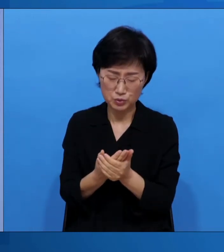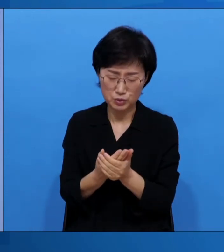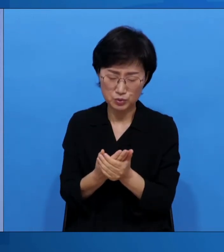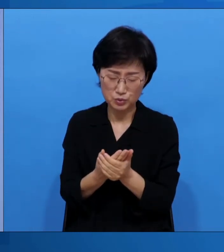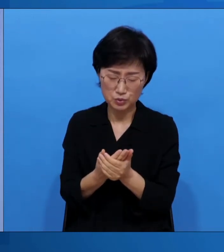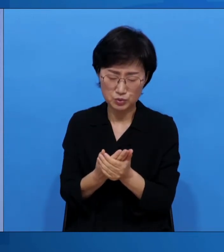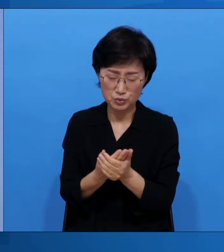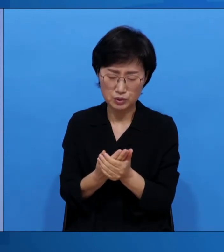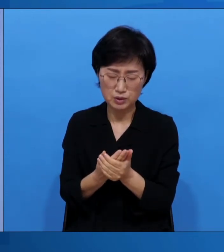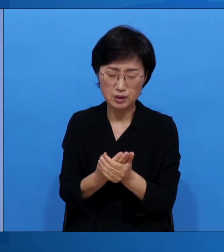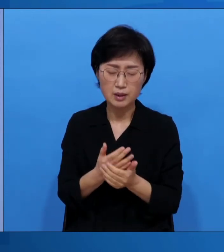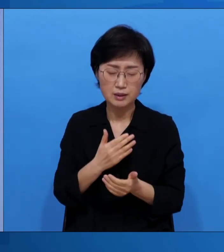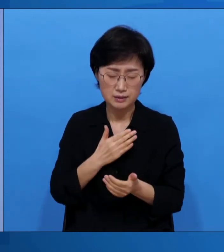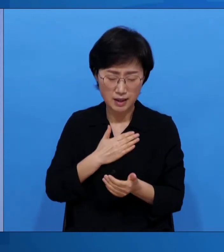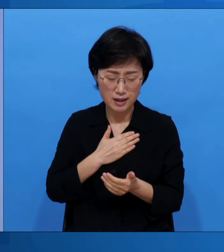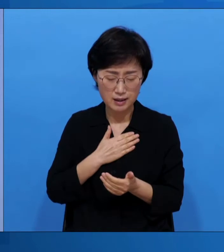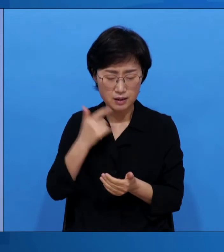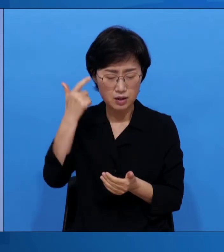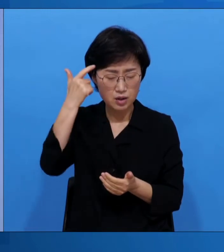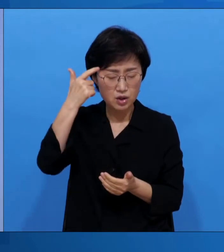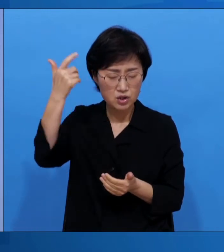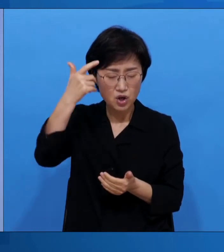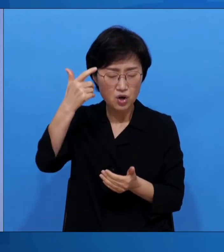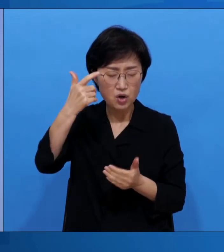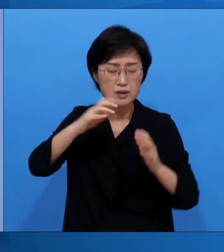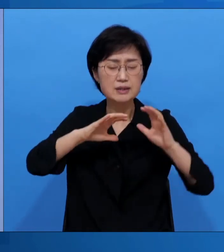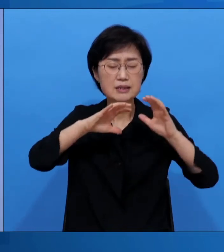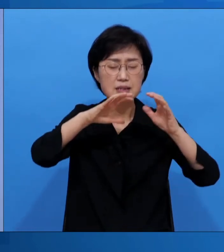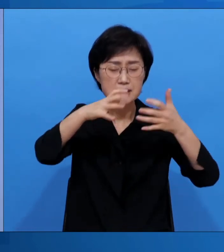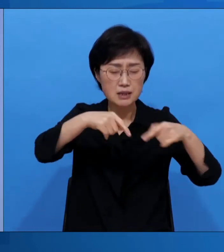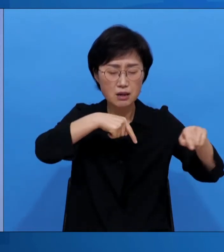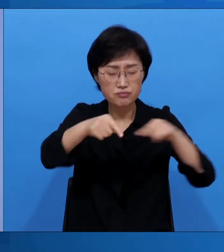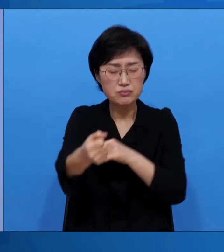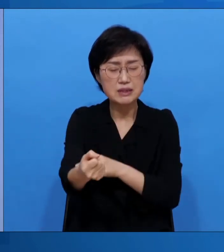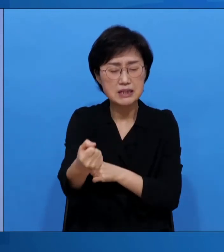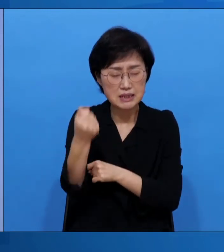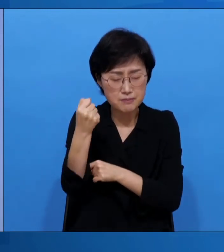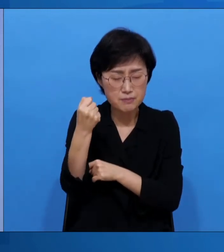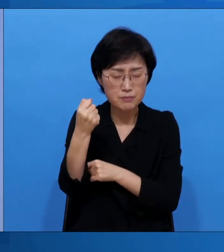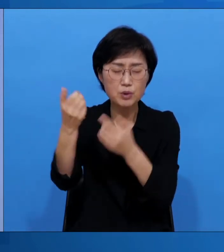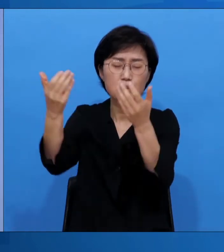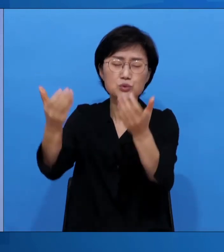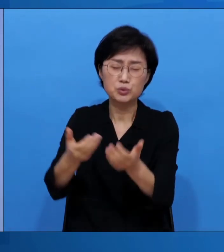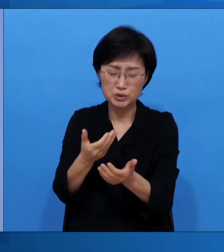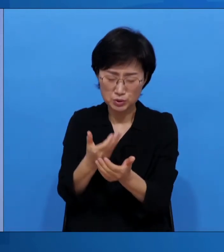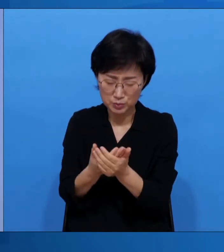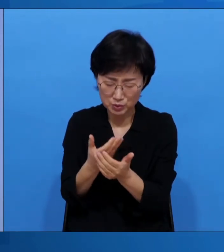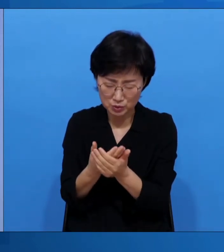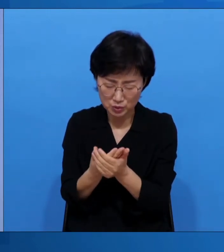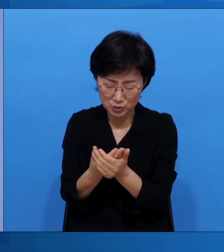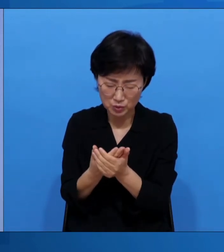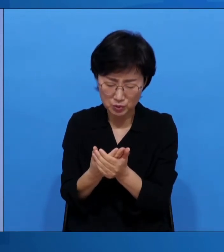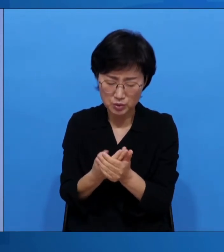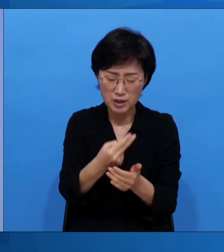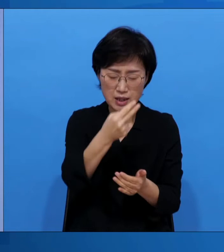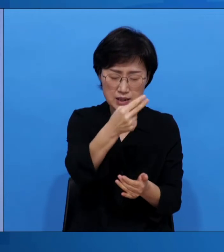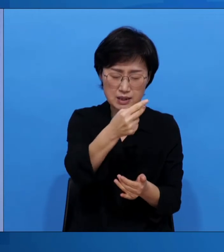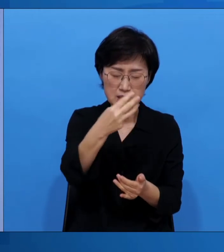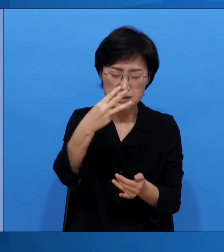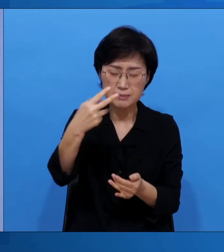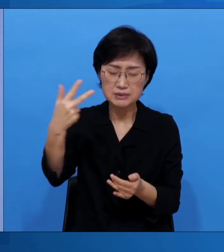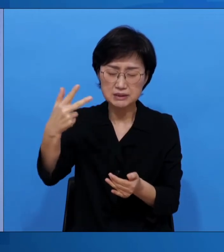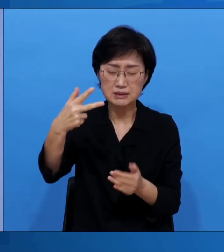영적인 세계를 움직이는 날이 되게 해 주옵소서. May today be a day that we move the spiritual realm. 237